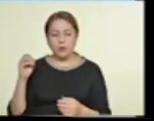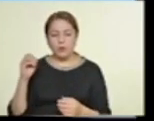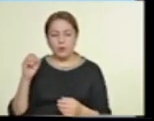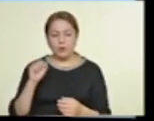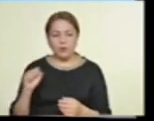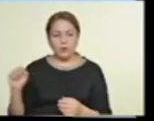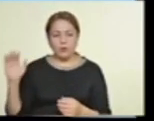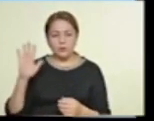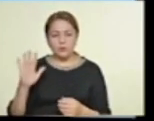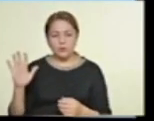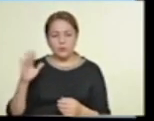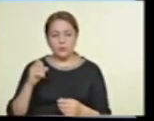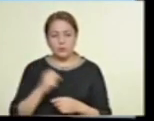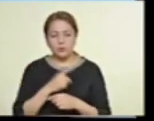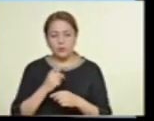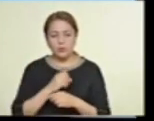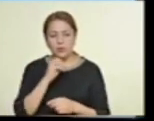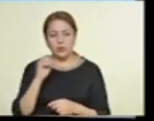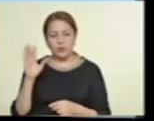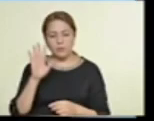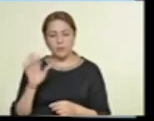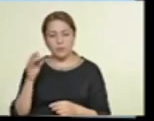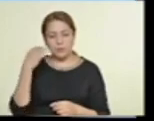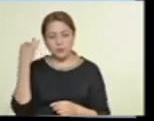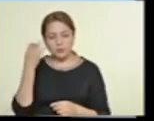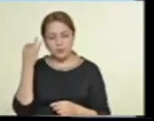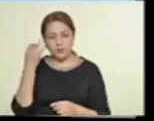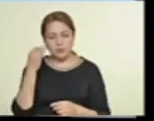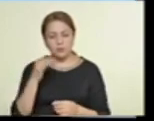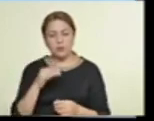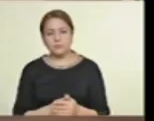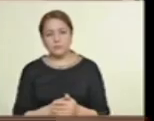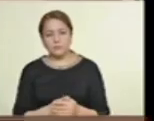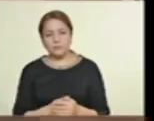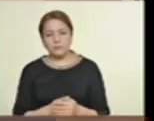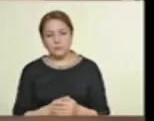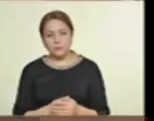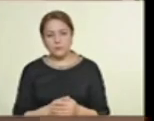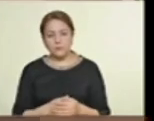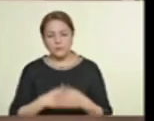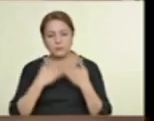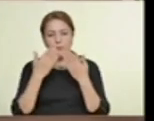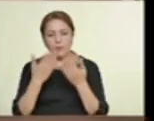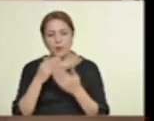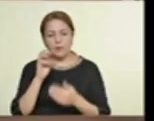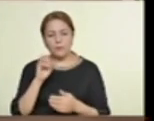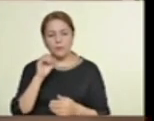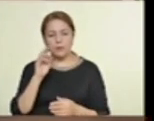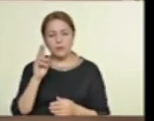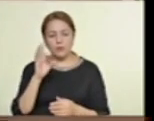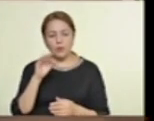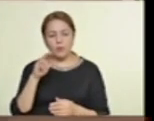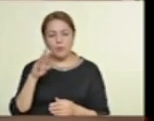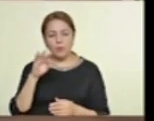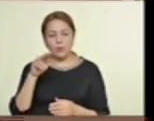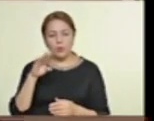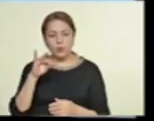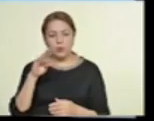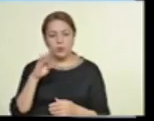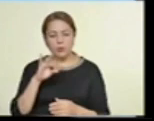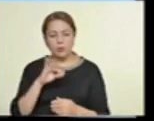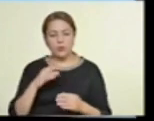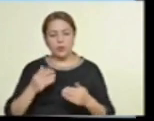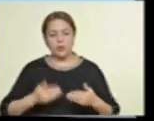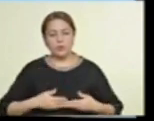bozorlariga yevropaliklarni qiziqishini tobora oshirib borar edi. Mana Marco Polo'ning aynan hayoti